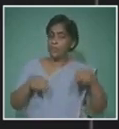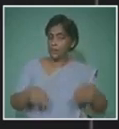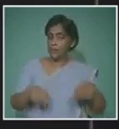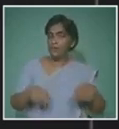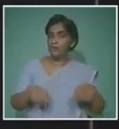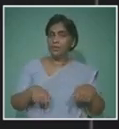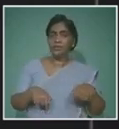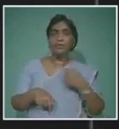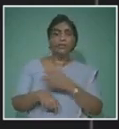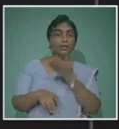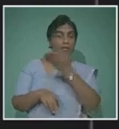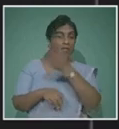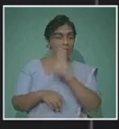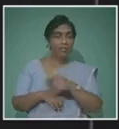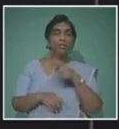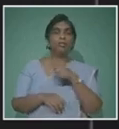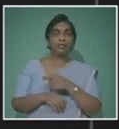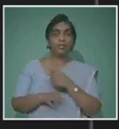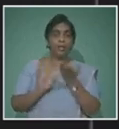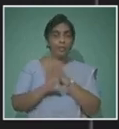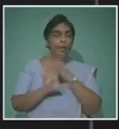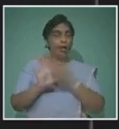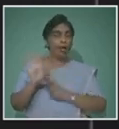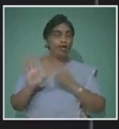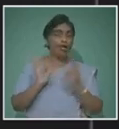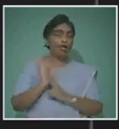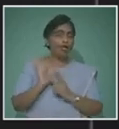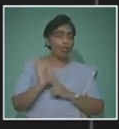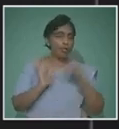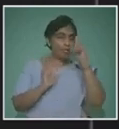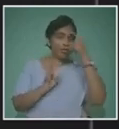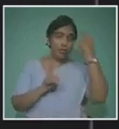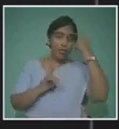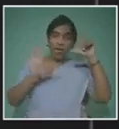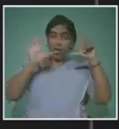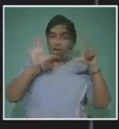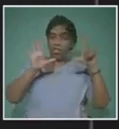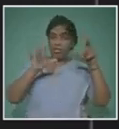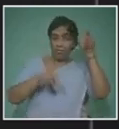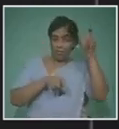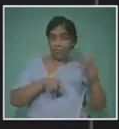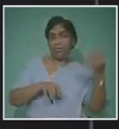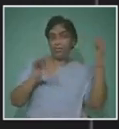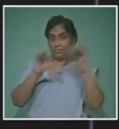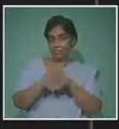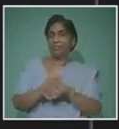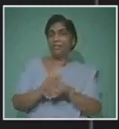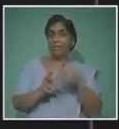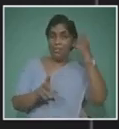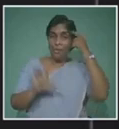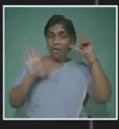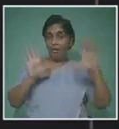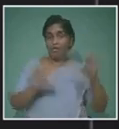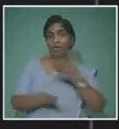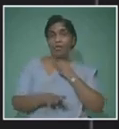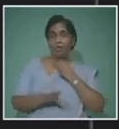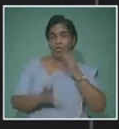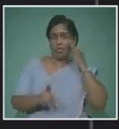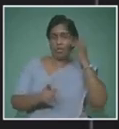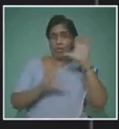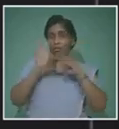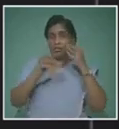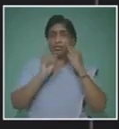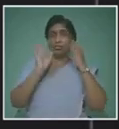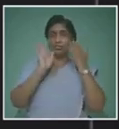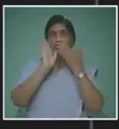මේගොල්ලම තමයි මේ ගිය අවුරුදු නොවැම්බර් මාසේ මොළහතානෝ ඇවිල්ලා මොළහතානෝ ඇවිල්ලා බොරු දත්ත විද්‍යාවන් දාලා